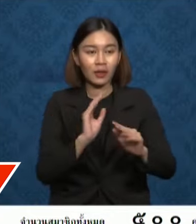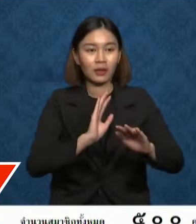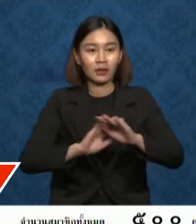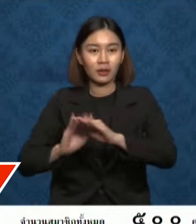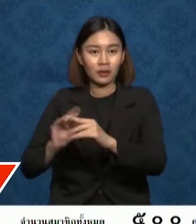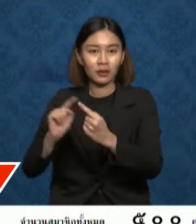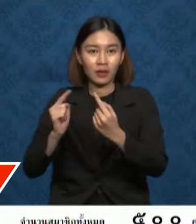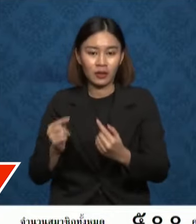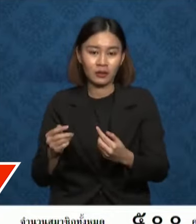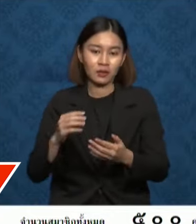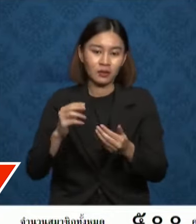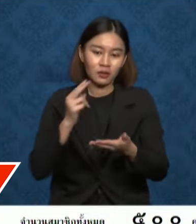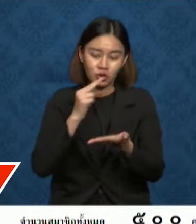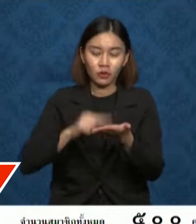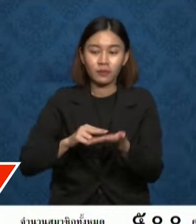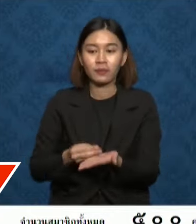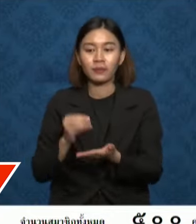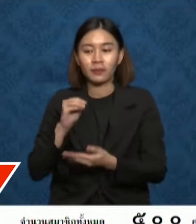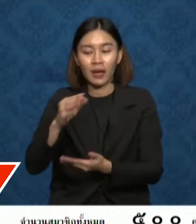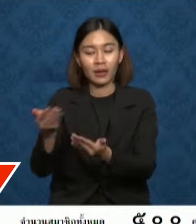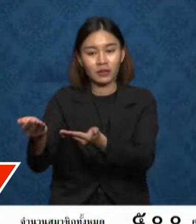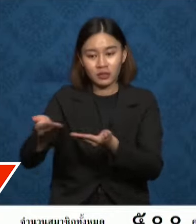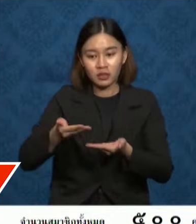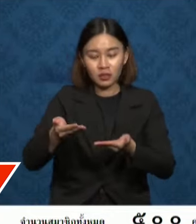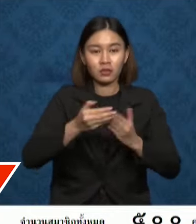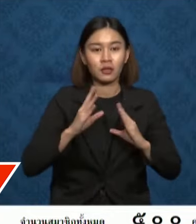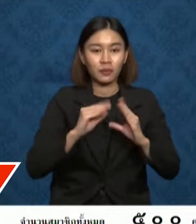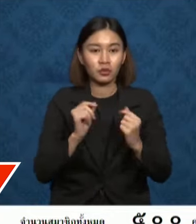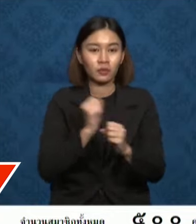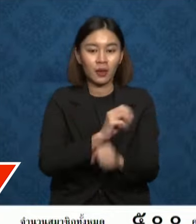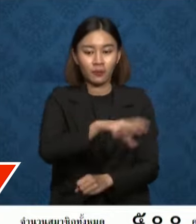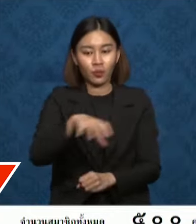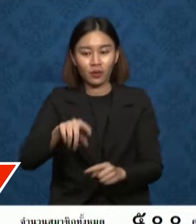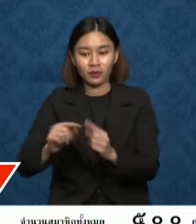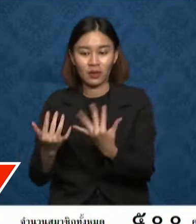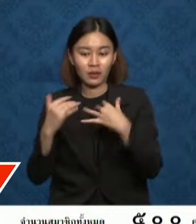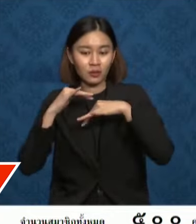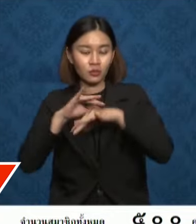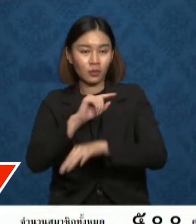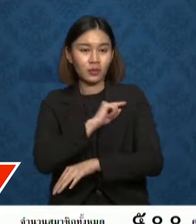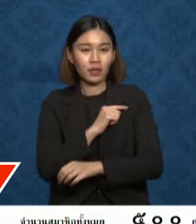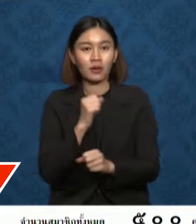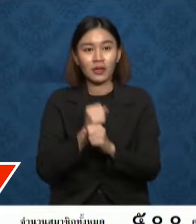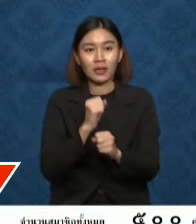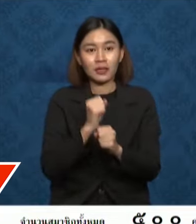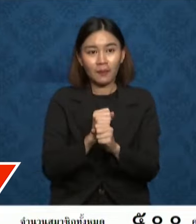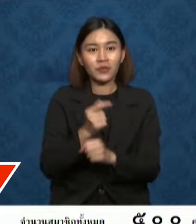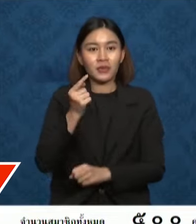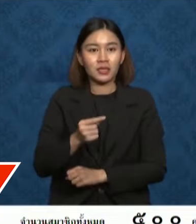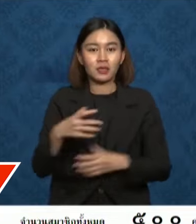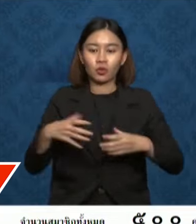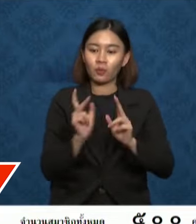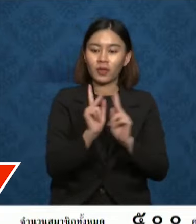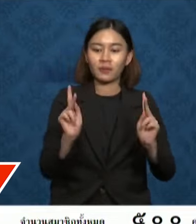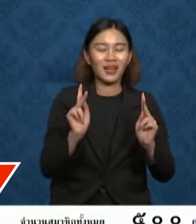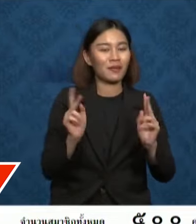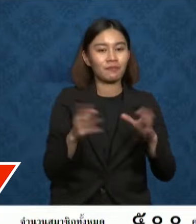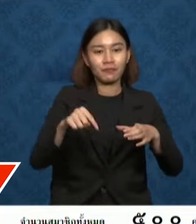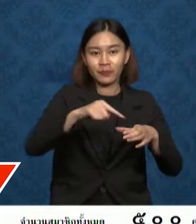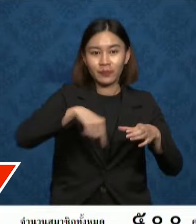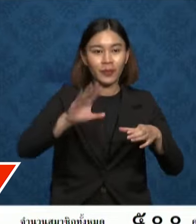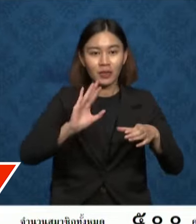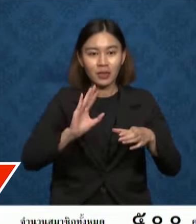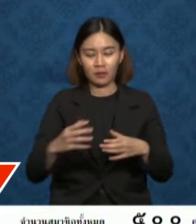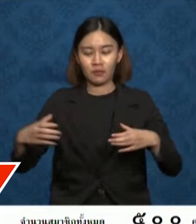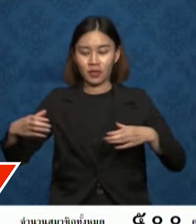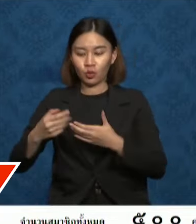กหรอส่งสืเชิญประชุมจากหนอยงตๆที่เกี่ยวห้องแต่ทีมงานที่ทำงานอยเบ้หลงจรๆไม่ใชพวกเรากรธิการครับเป็บ